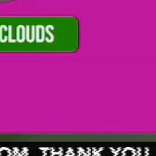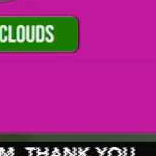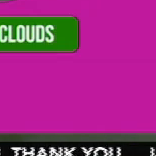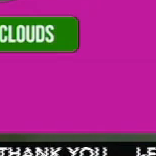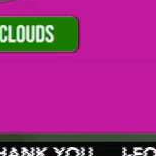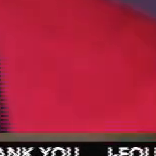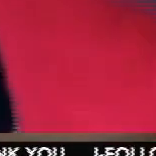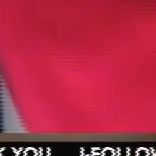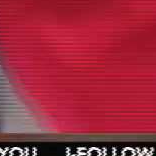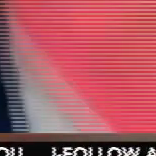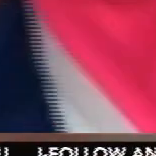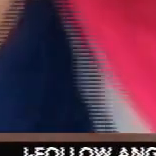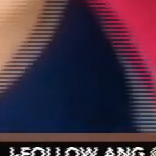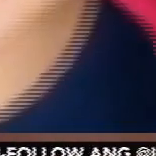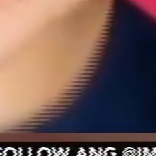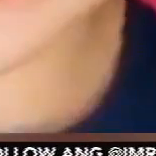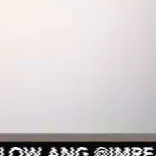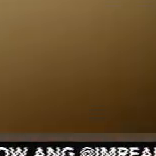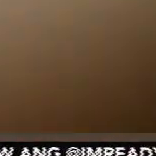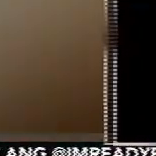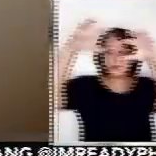nagdadala ng ulan.